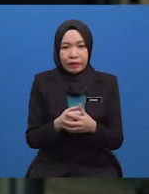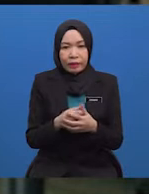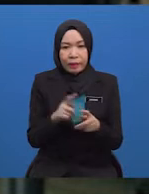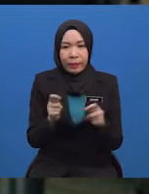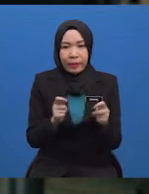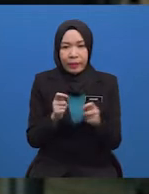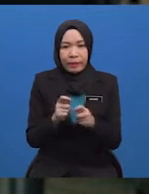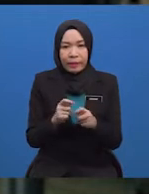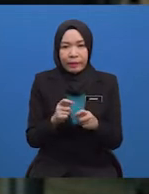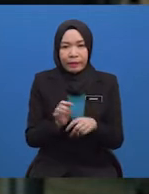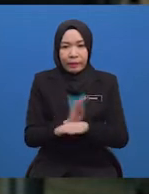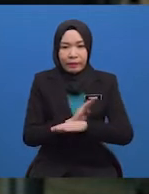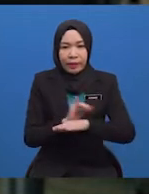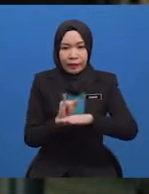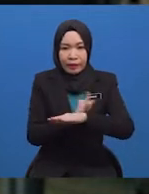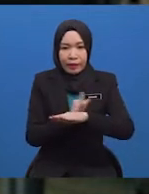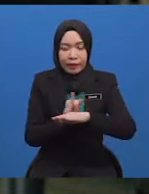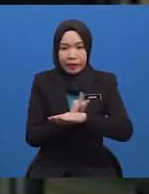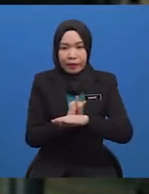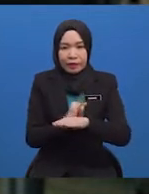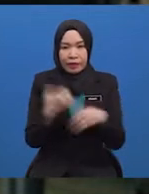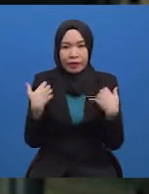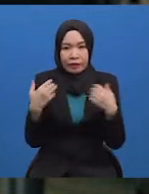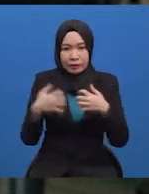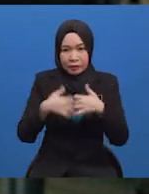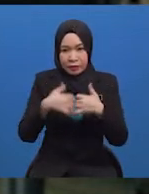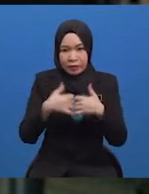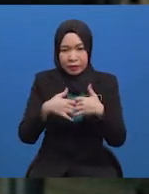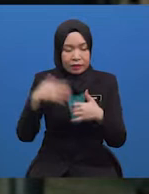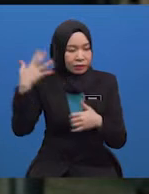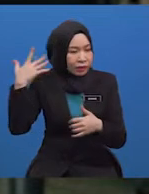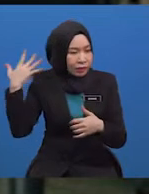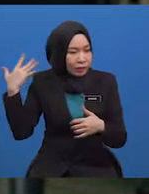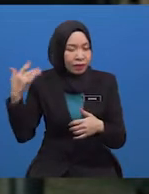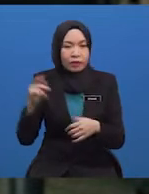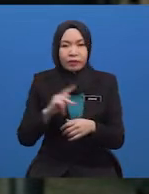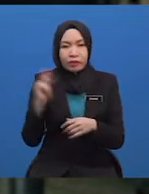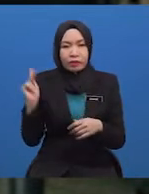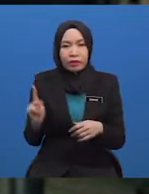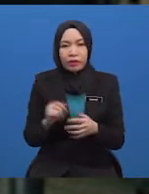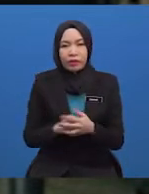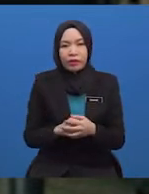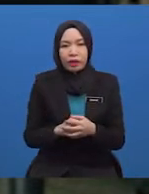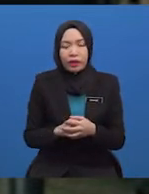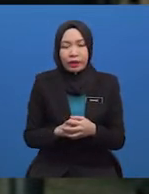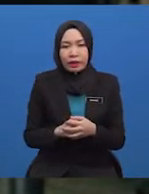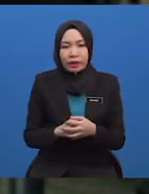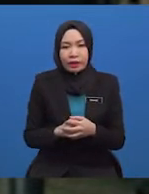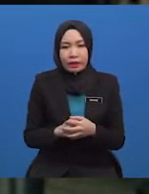bermotor. Tempat yang mengalami bunyi bising melebihi 55 Disember dianggap